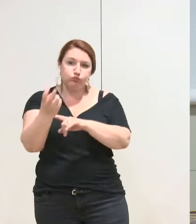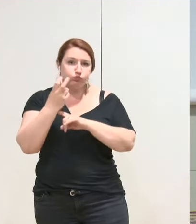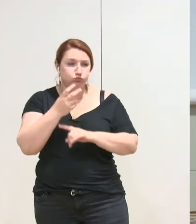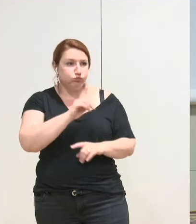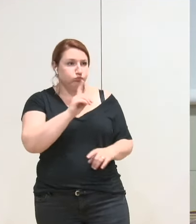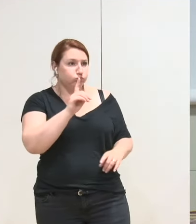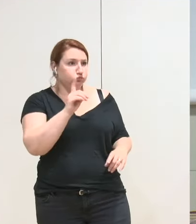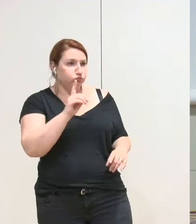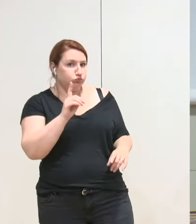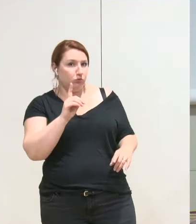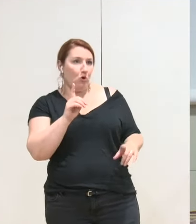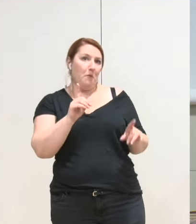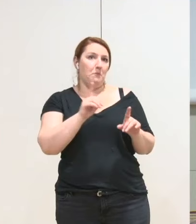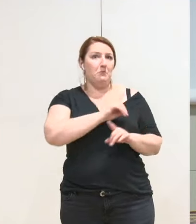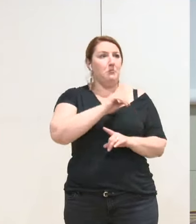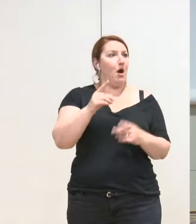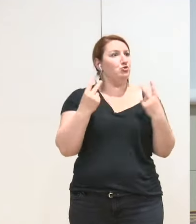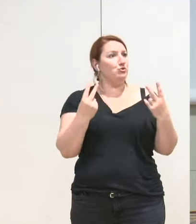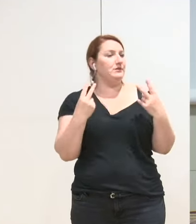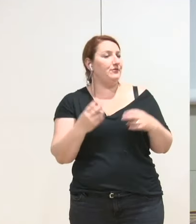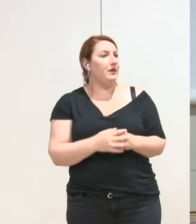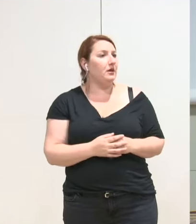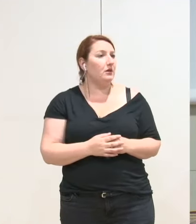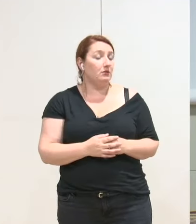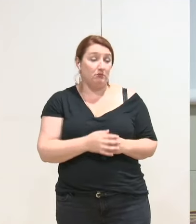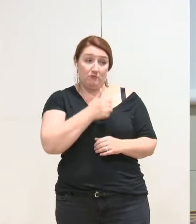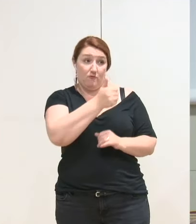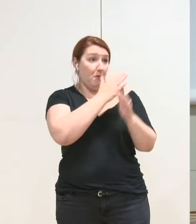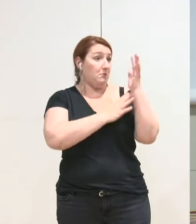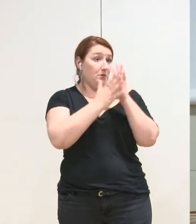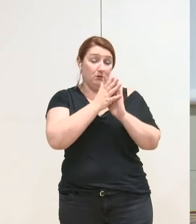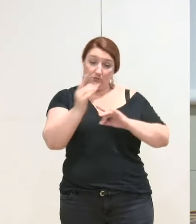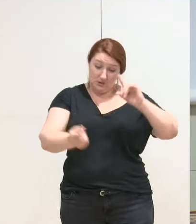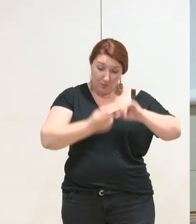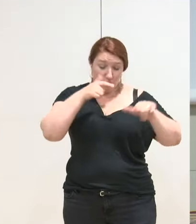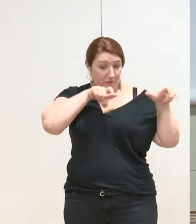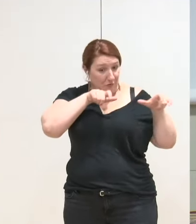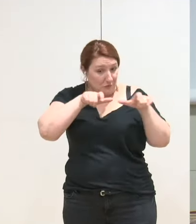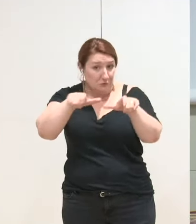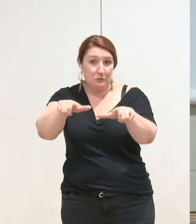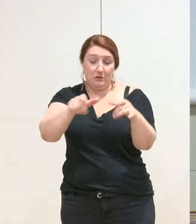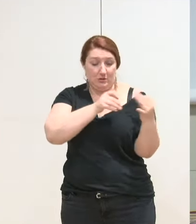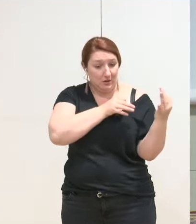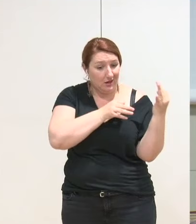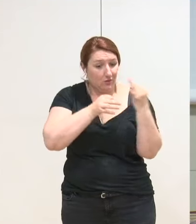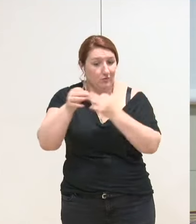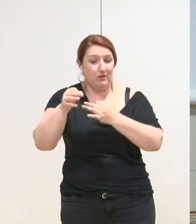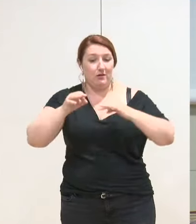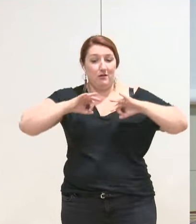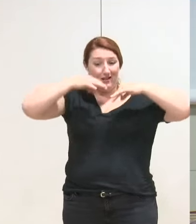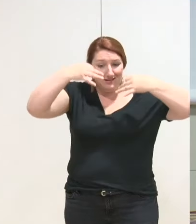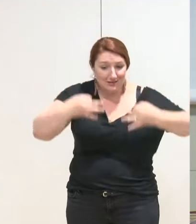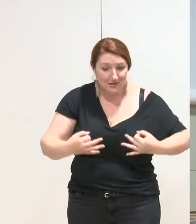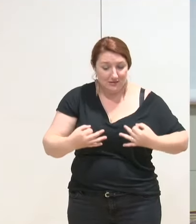bien vous l'avez vous-même dit vous il faudra suivre attentivement l'exercice budgétaire de